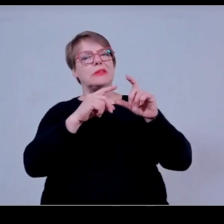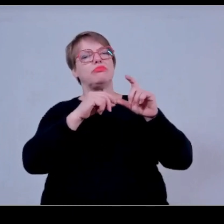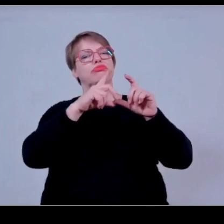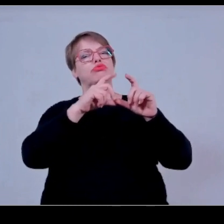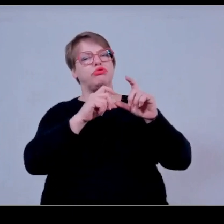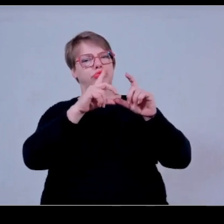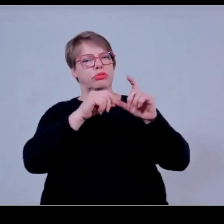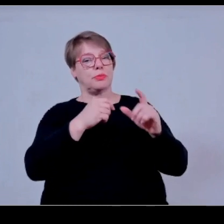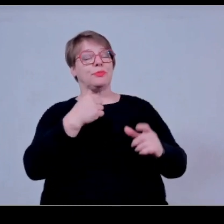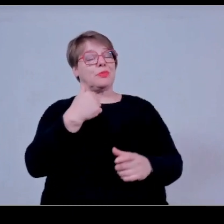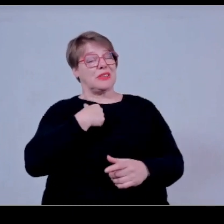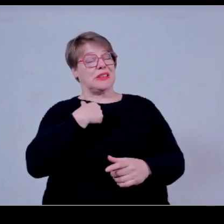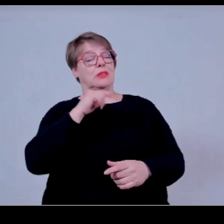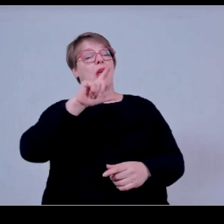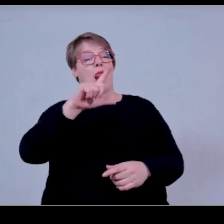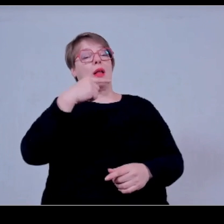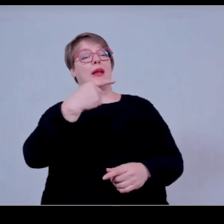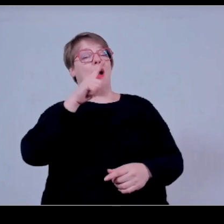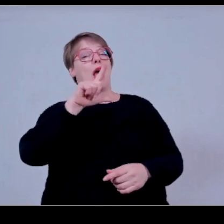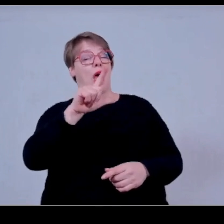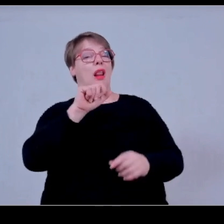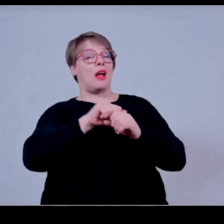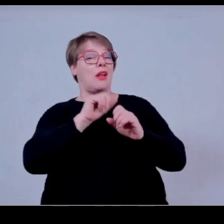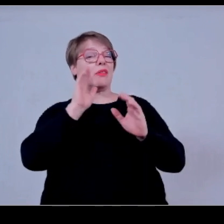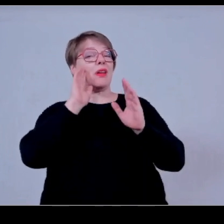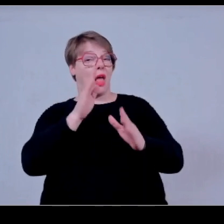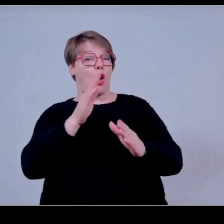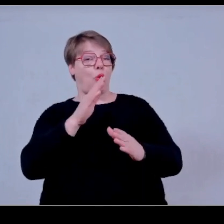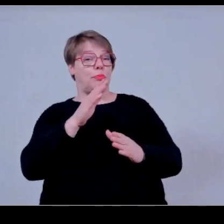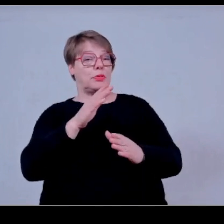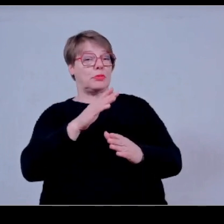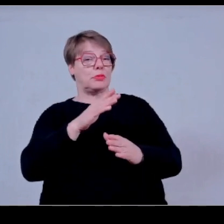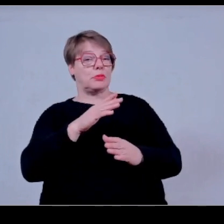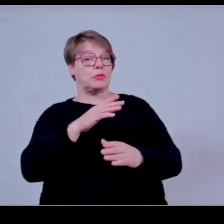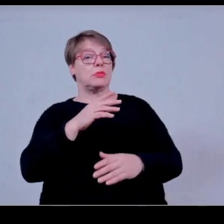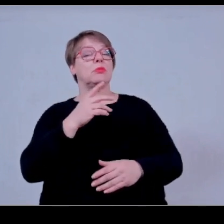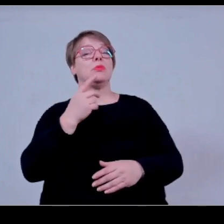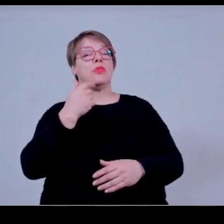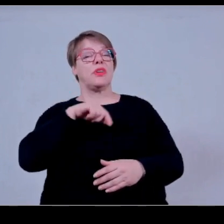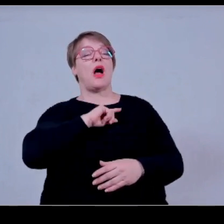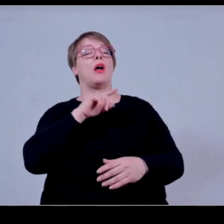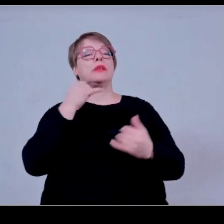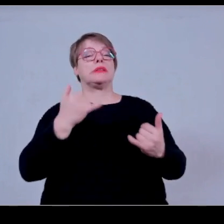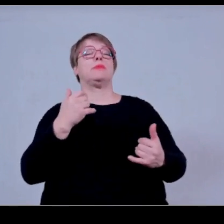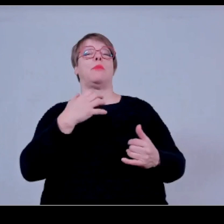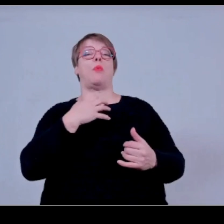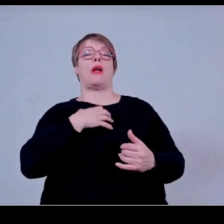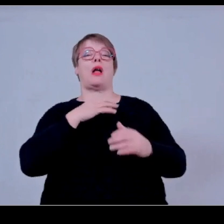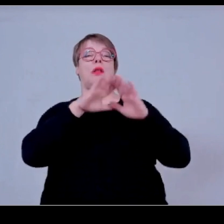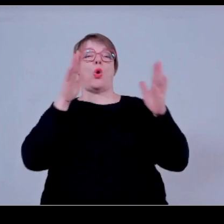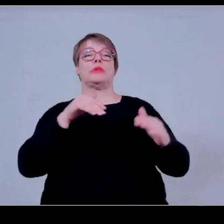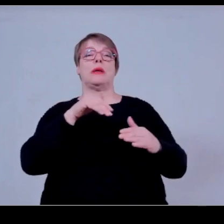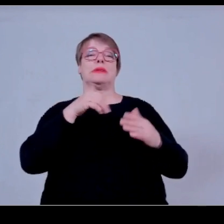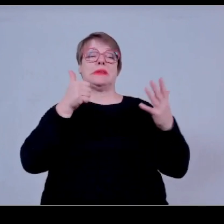Ab wann ist es denn so, dass Sie dann sagen, da überlegen wir uns das, was wir jetzt machen? Und ist es angesichts